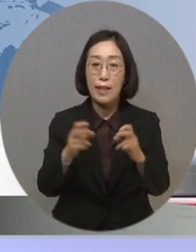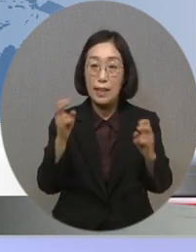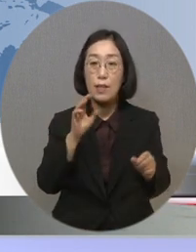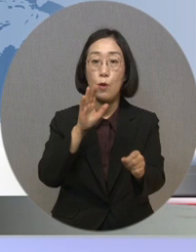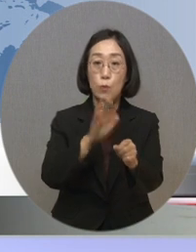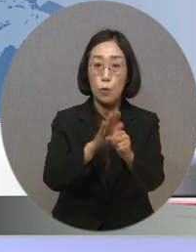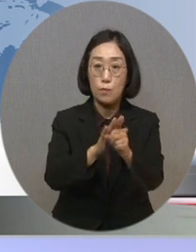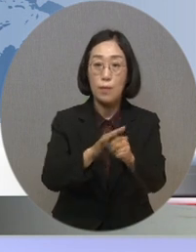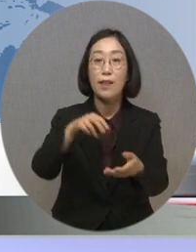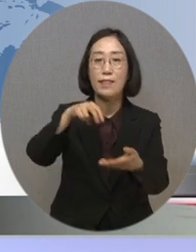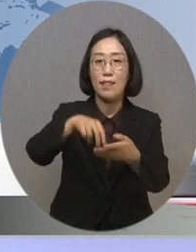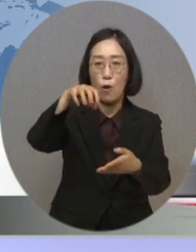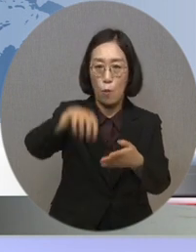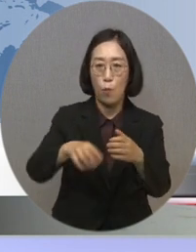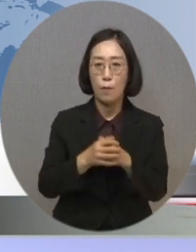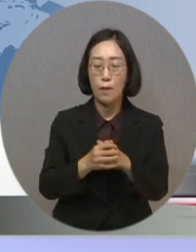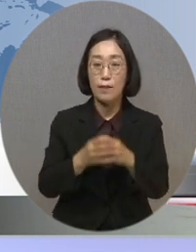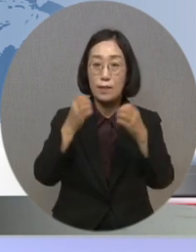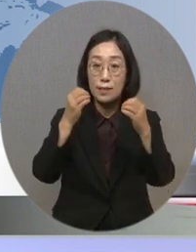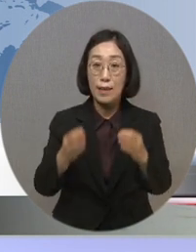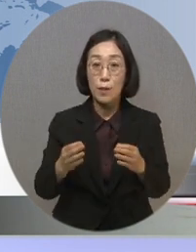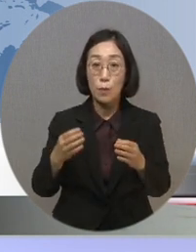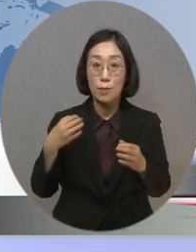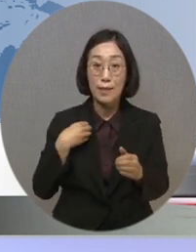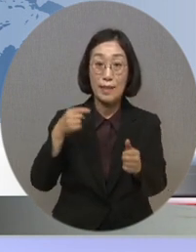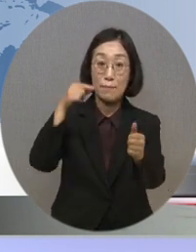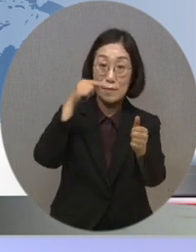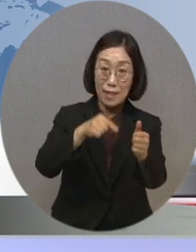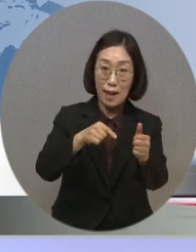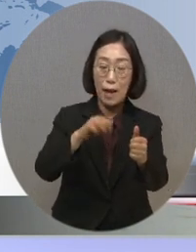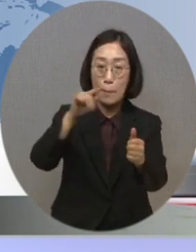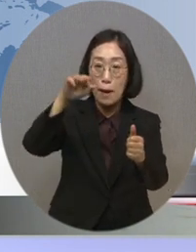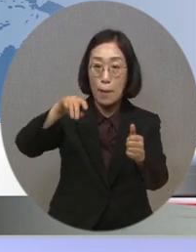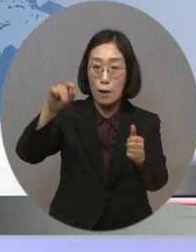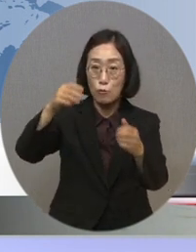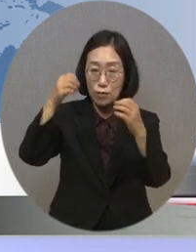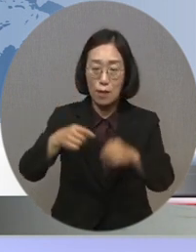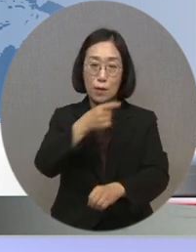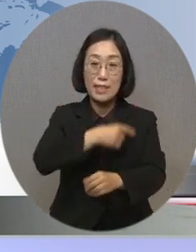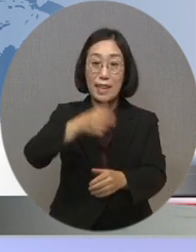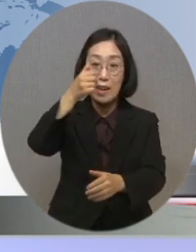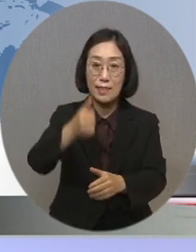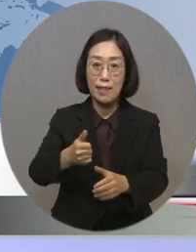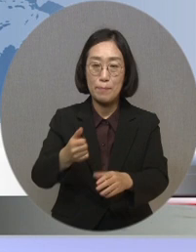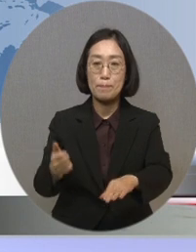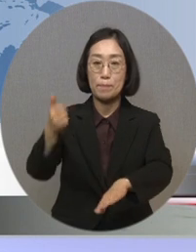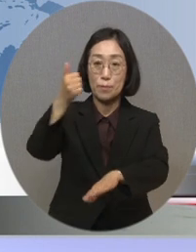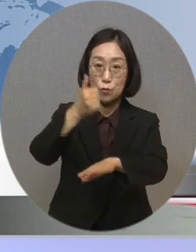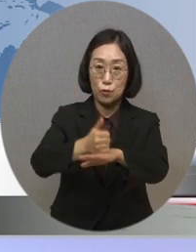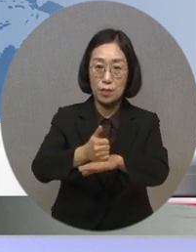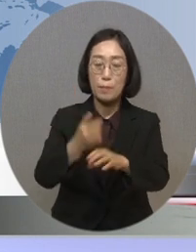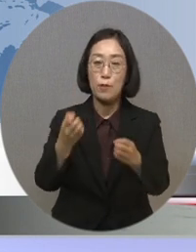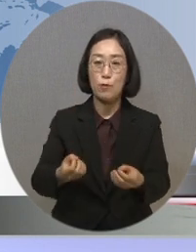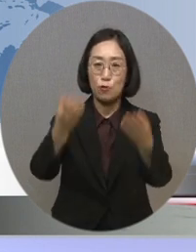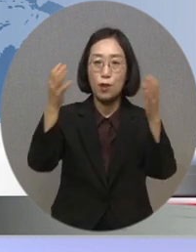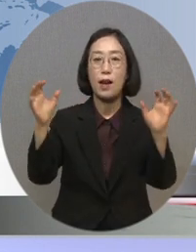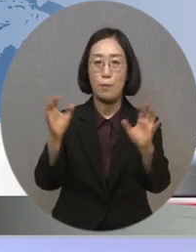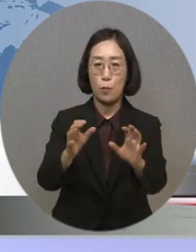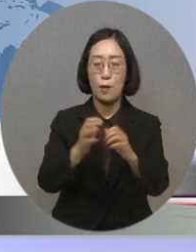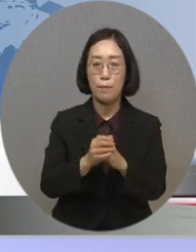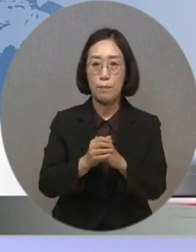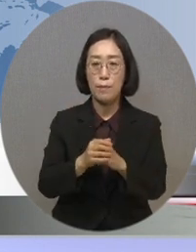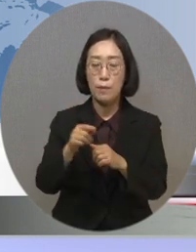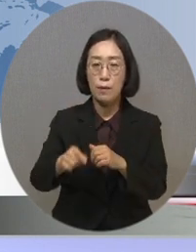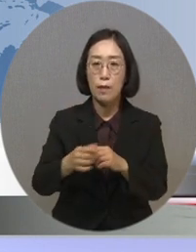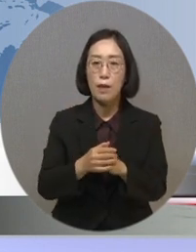장애인기업종합지원센터인데요. 이곳에 새로운 수장, 제6대 박마로 신임 이사장 취임식이 열렸습니다. 박 이사장은